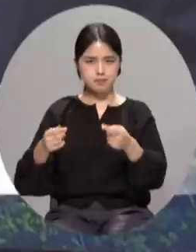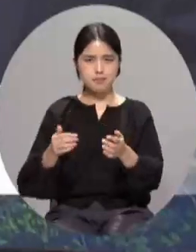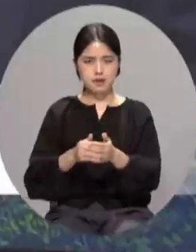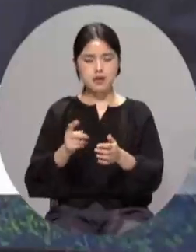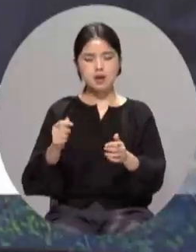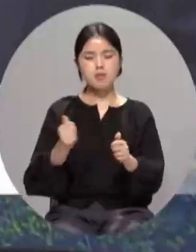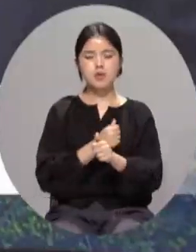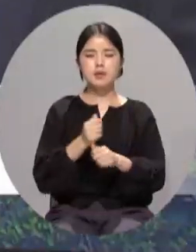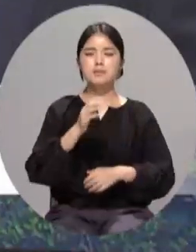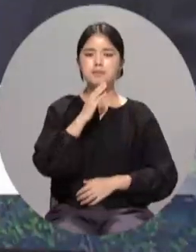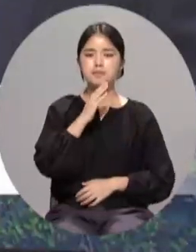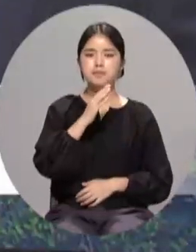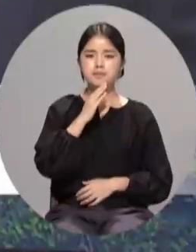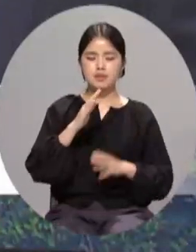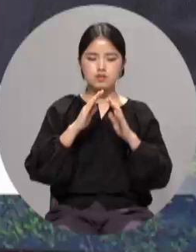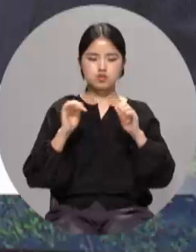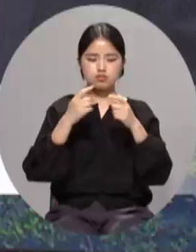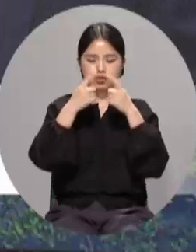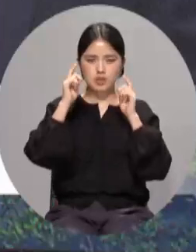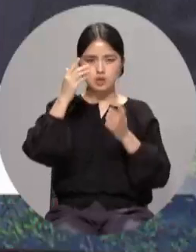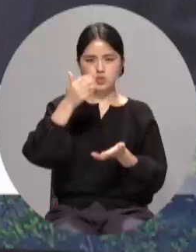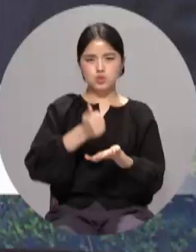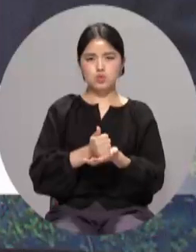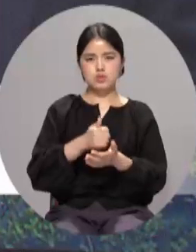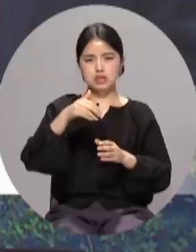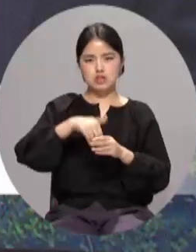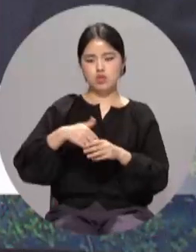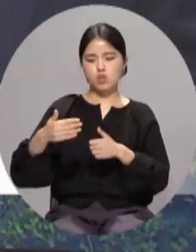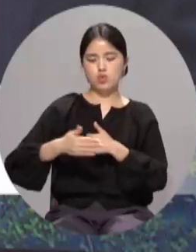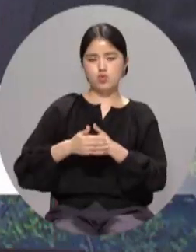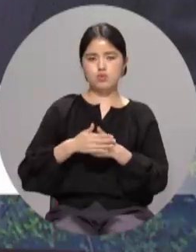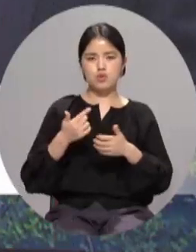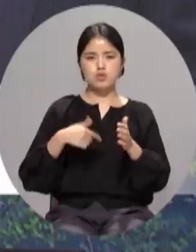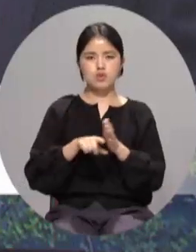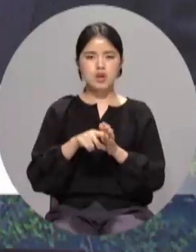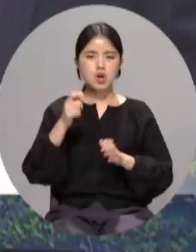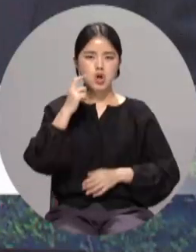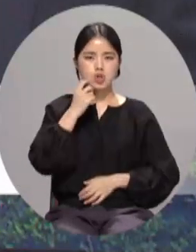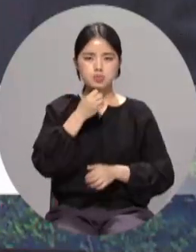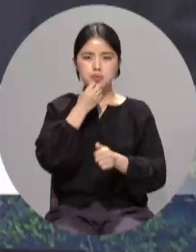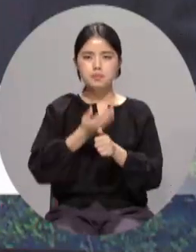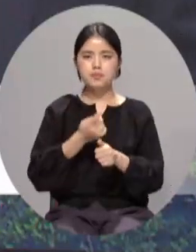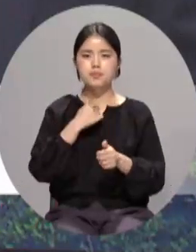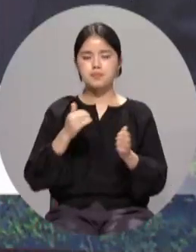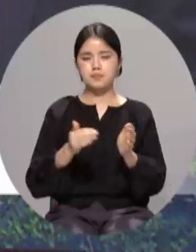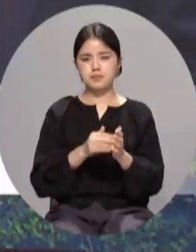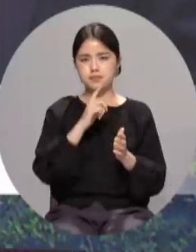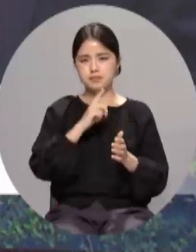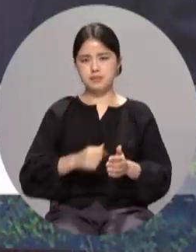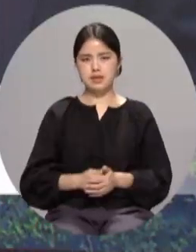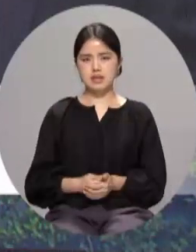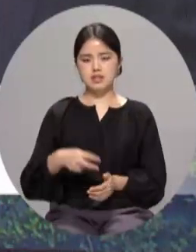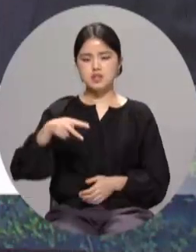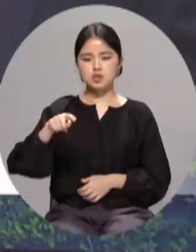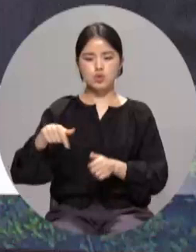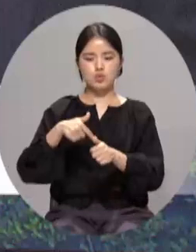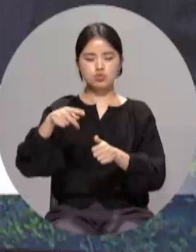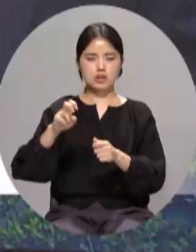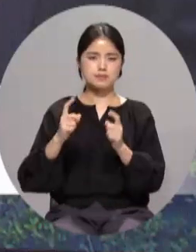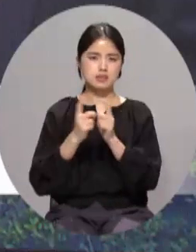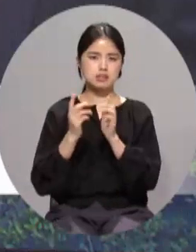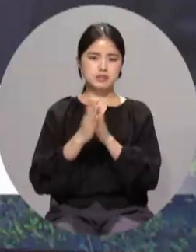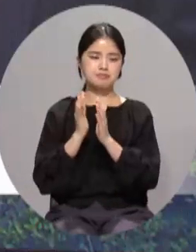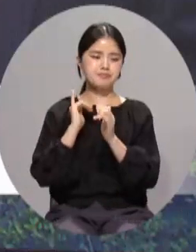분명히 있었다며 전북대 총장 선거에 도움을 받기 위해 위증을 했다고 진술했는데요. 서 교육감과 직접